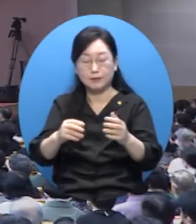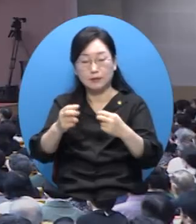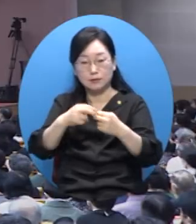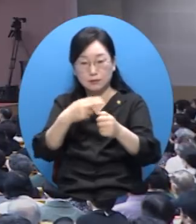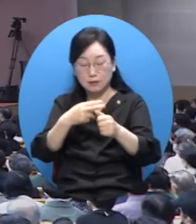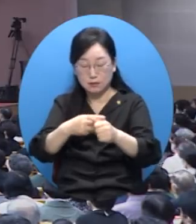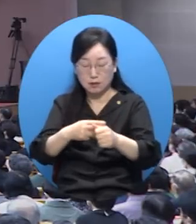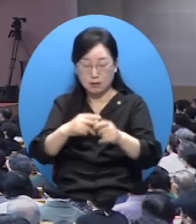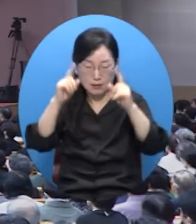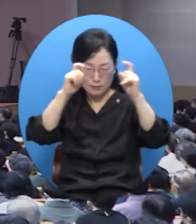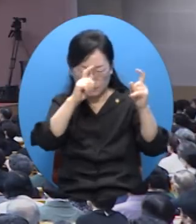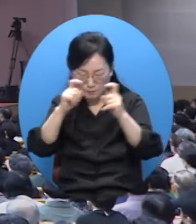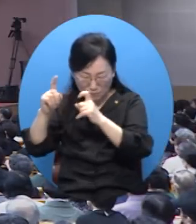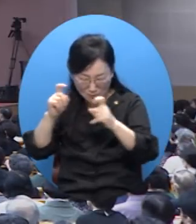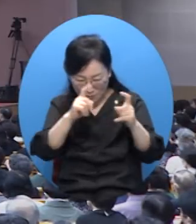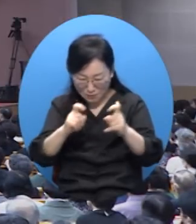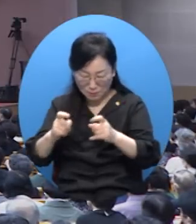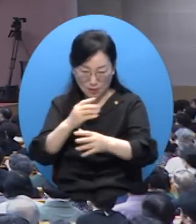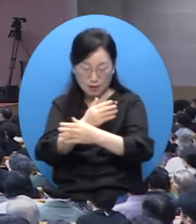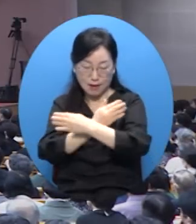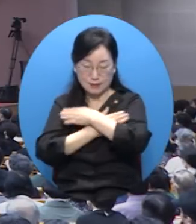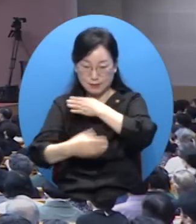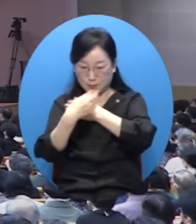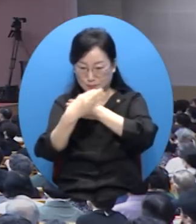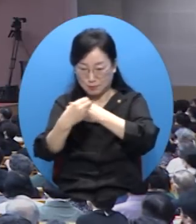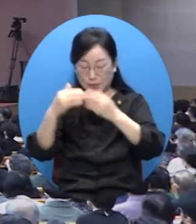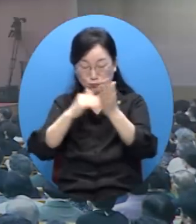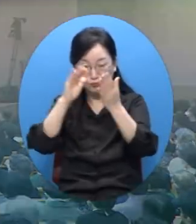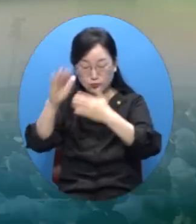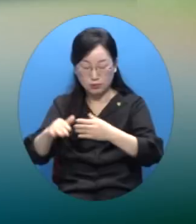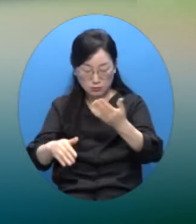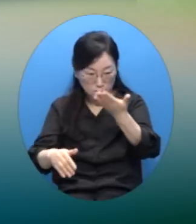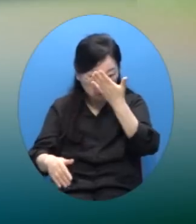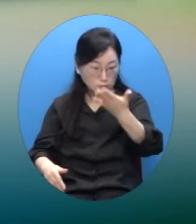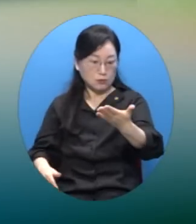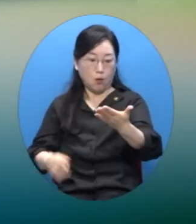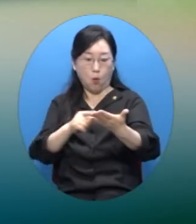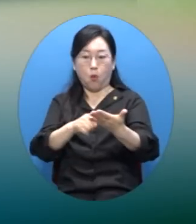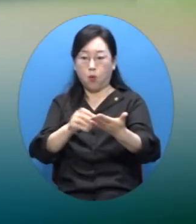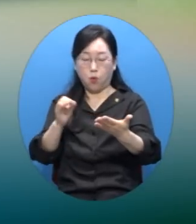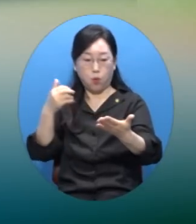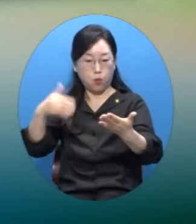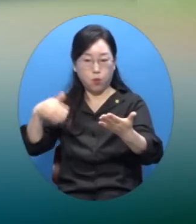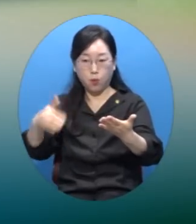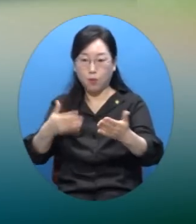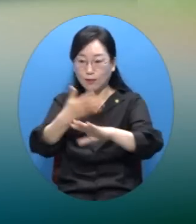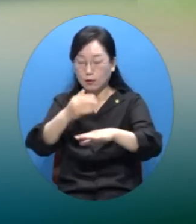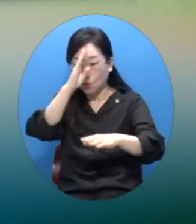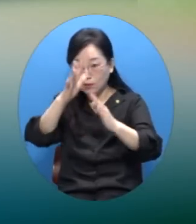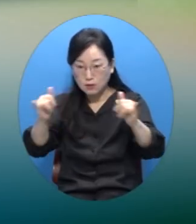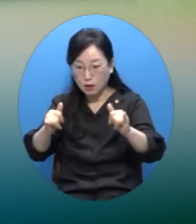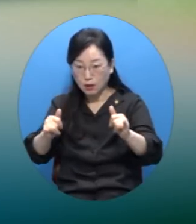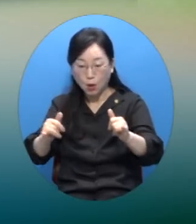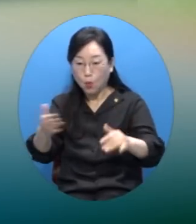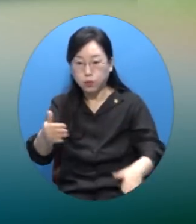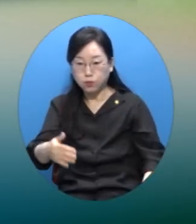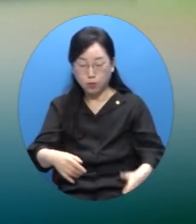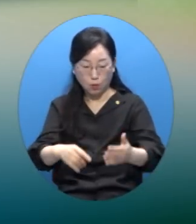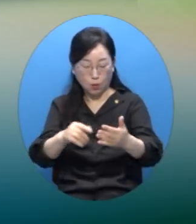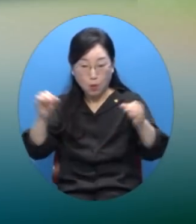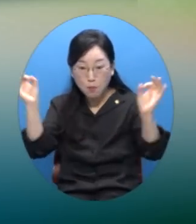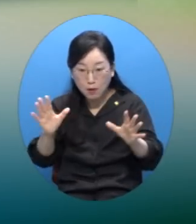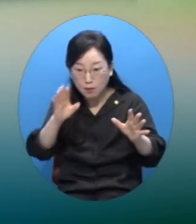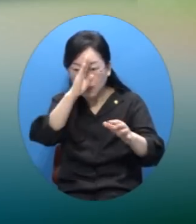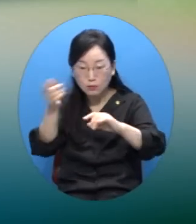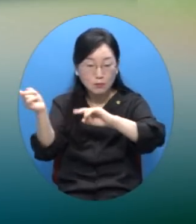걸 차트를 찍어서 엑스레이를 보고 나서 말합니다. 다른 환자에서는 볼 수 없는 일이 일어났습니다. 이렇게 급속히 회복되었는데 무슨